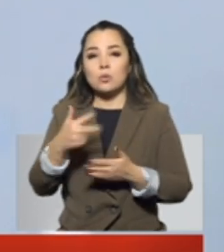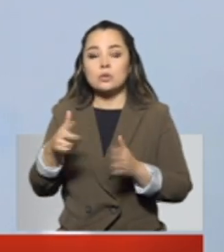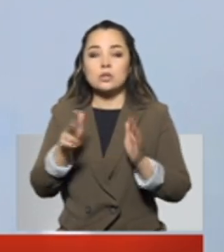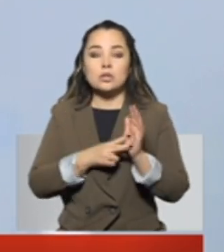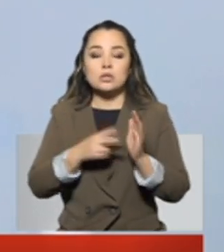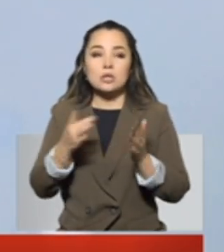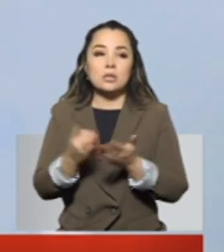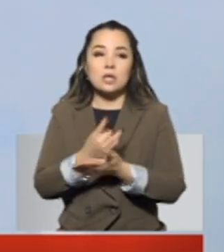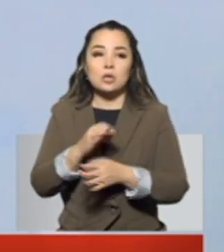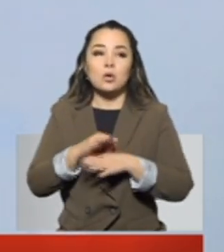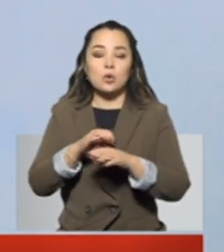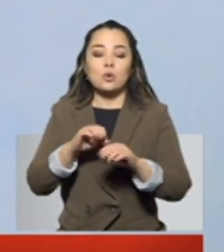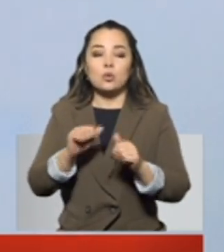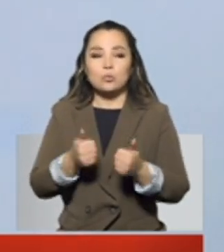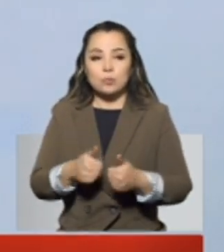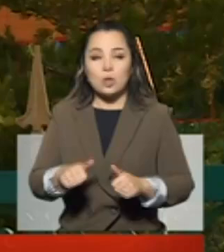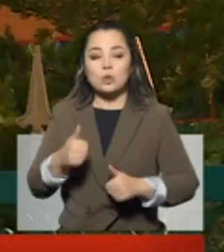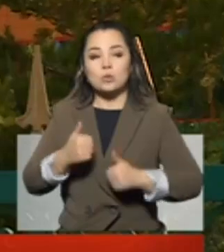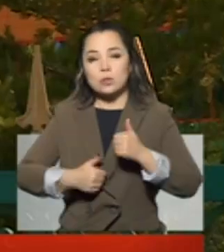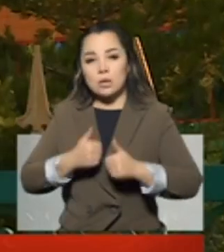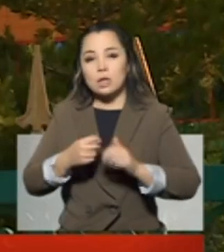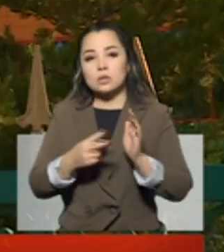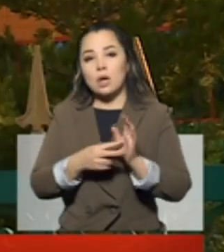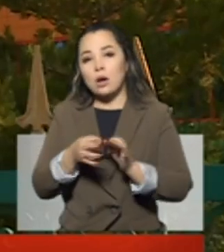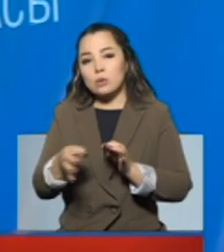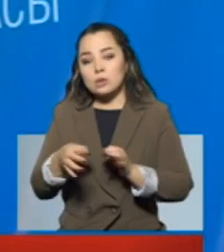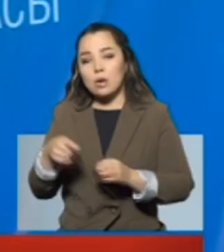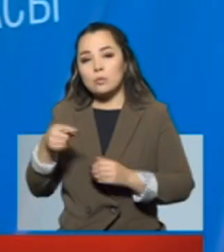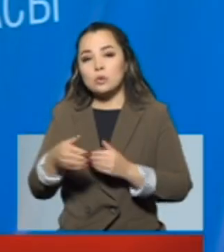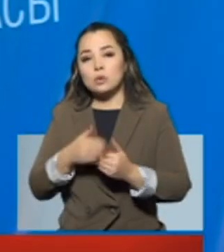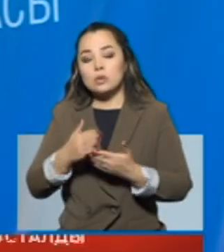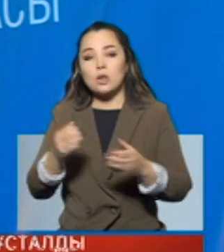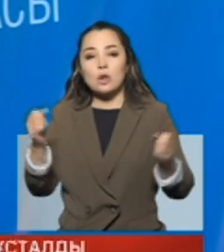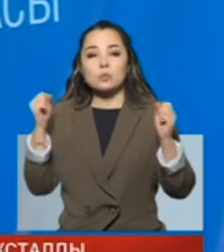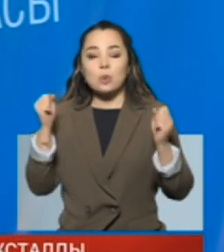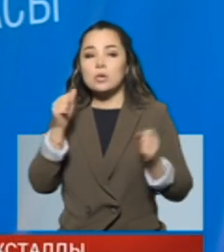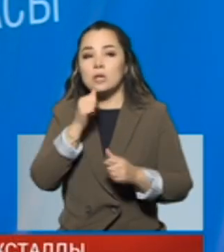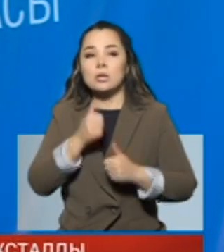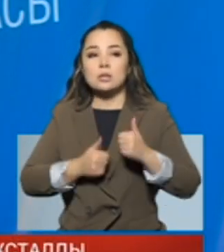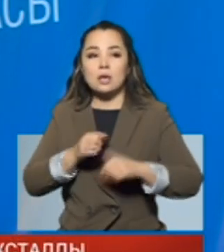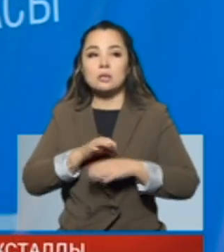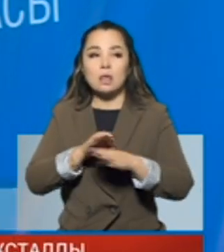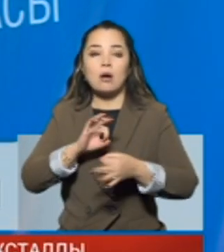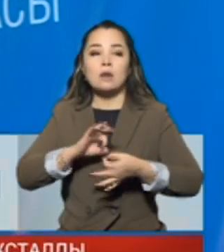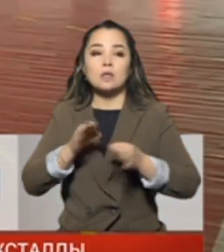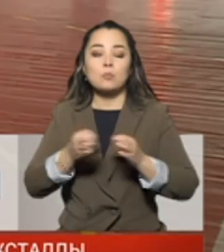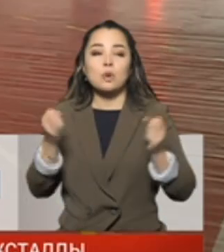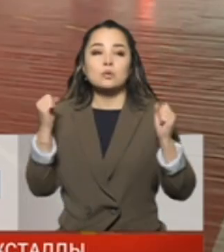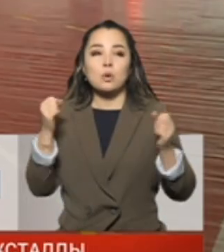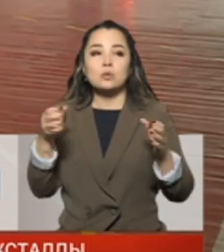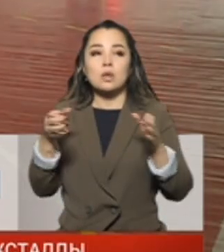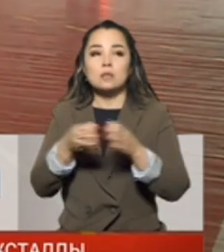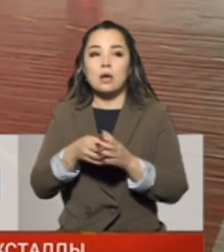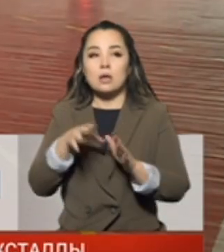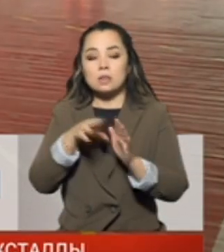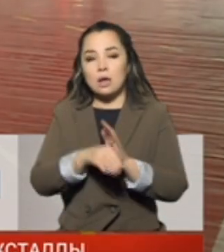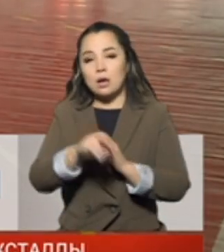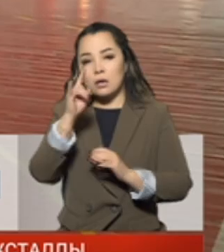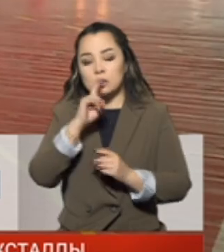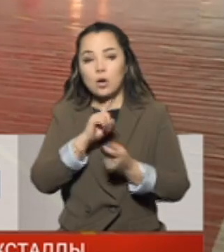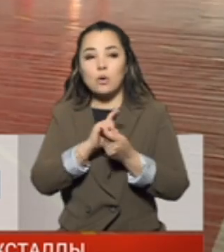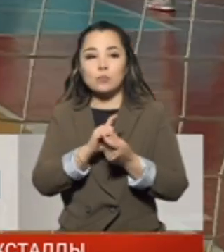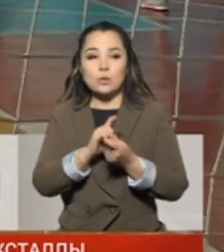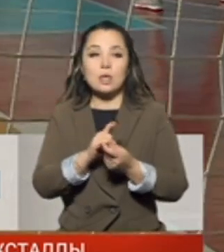37-ші рет ұйымдастырылған дүбірлі додада 7 ауданнан 1000-ға жуық спортшы бақ сынады. Олимпиадалық спорт түрлерімен қатар қазақ